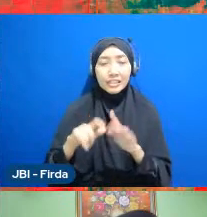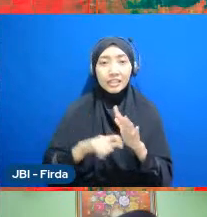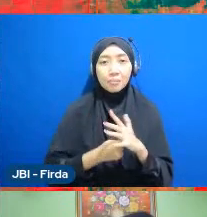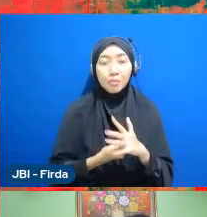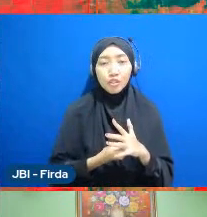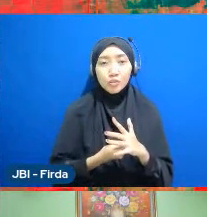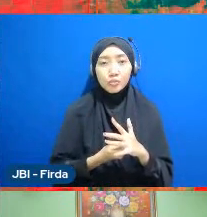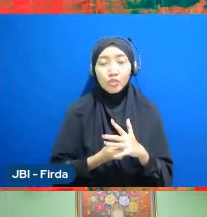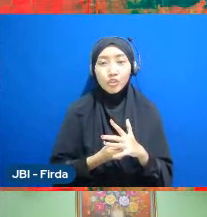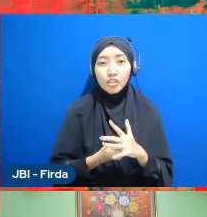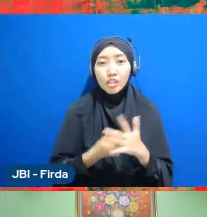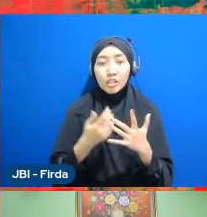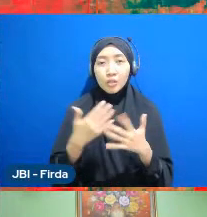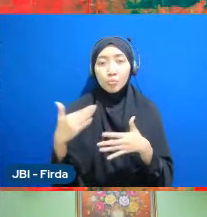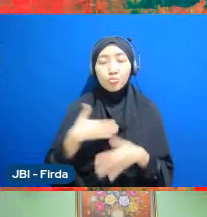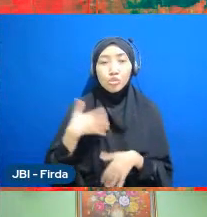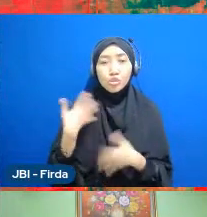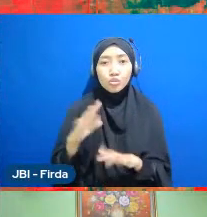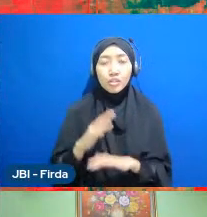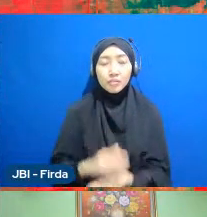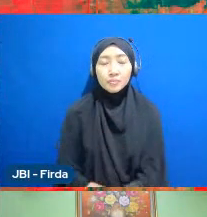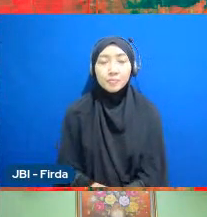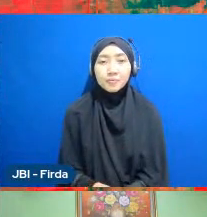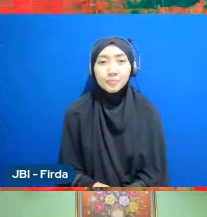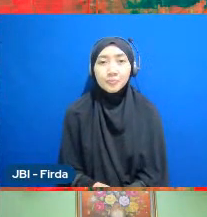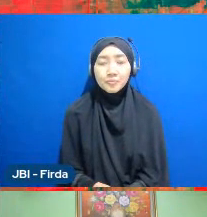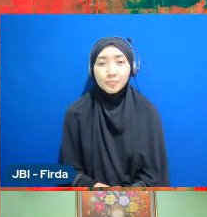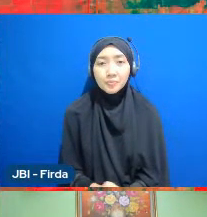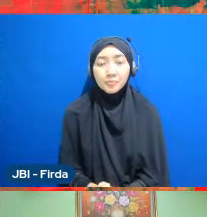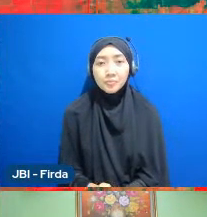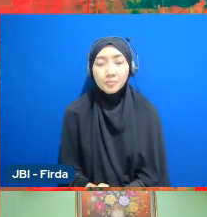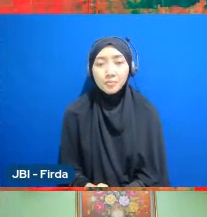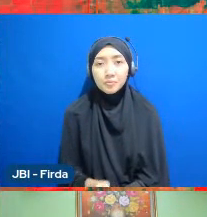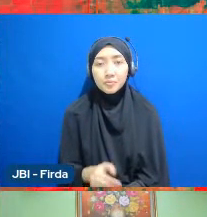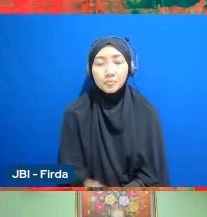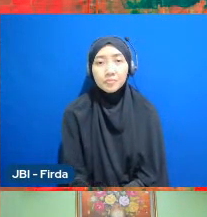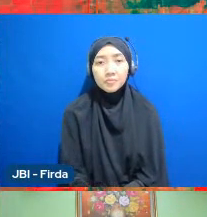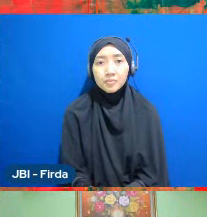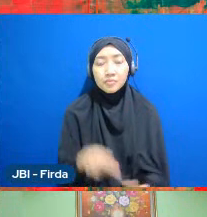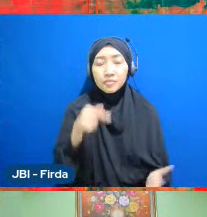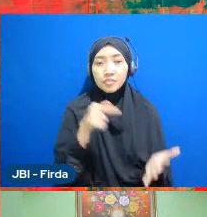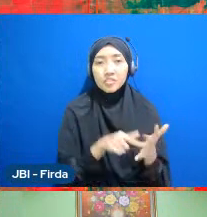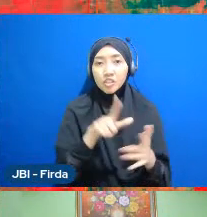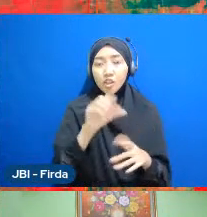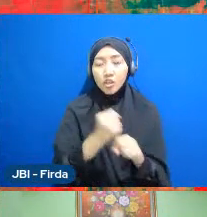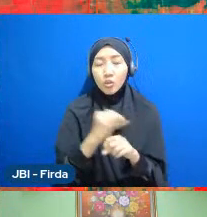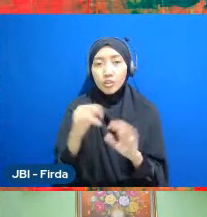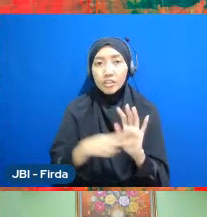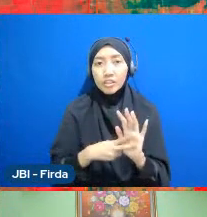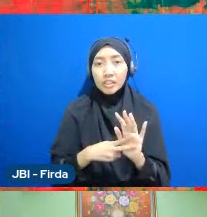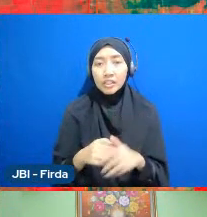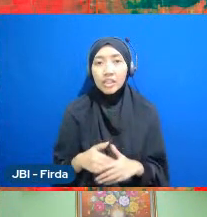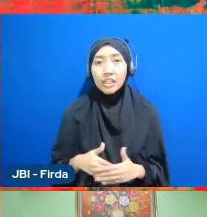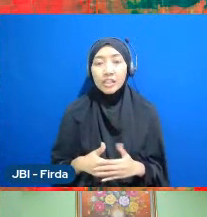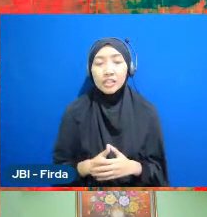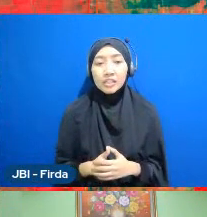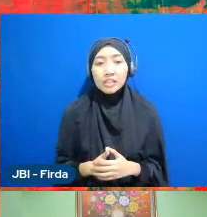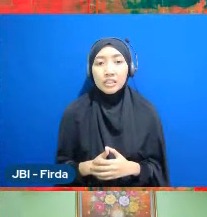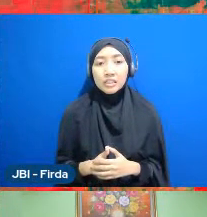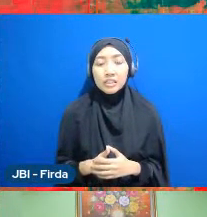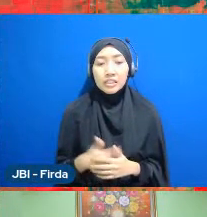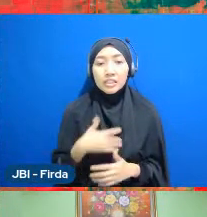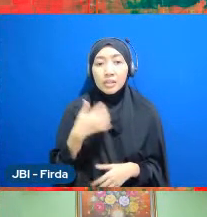sudah sahabat miliki. Lalu sahabat klik login. Tetapi sebelum saya